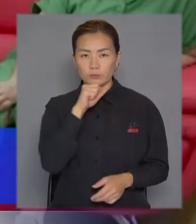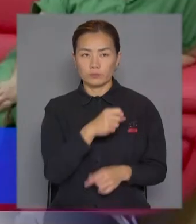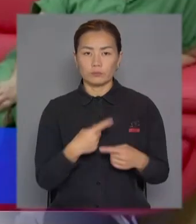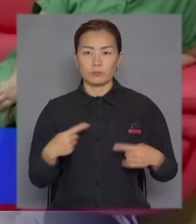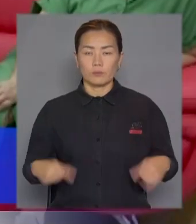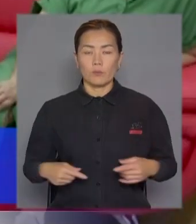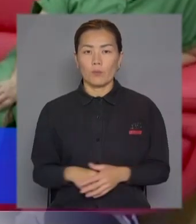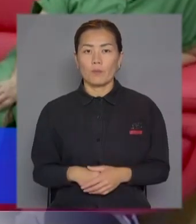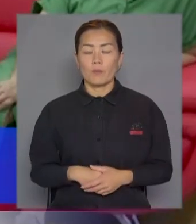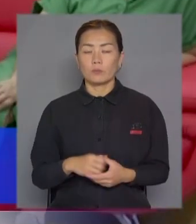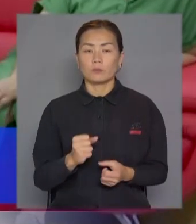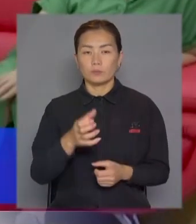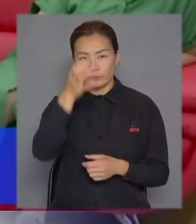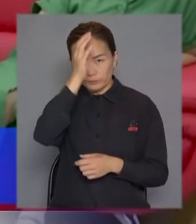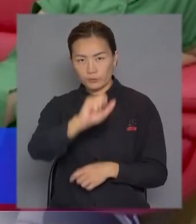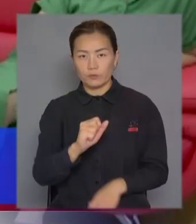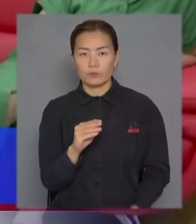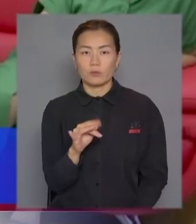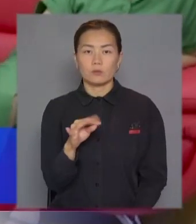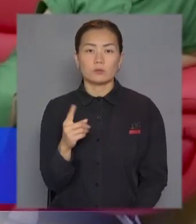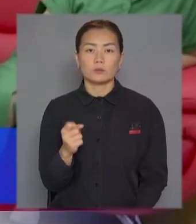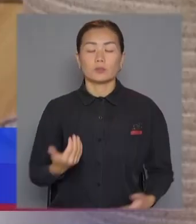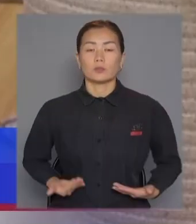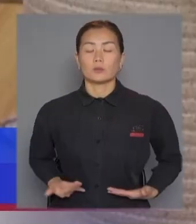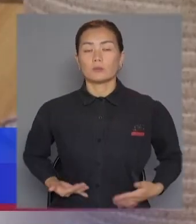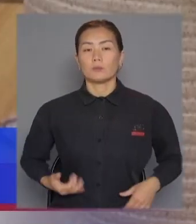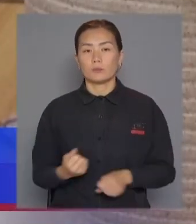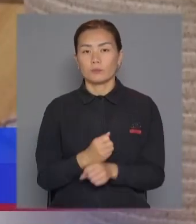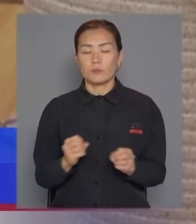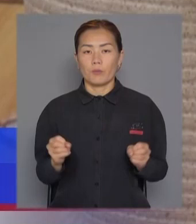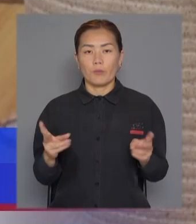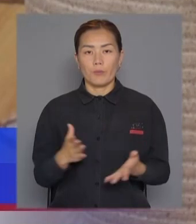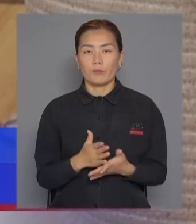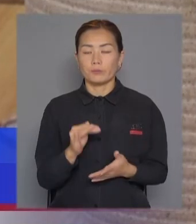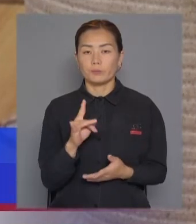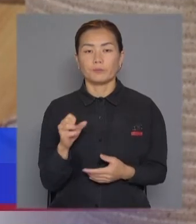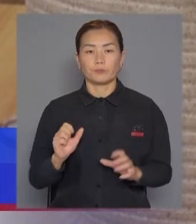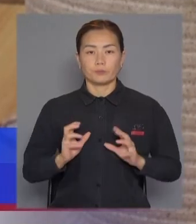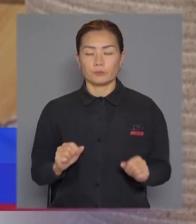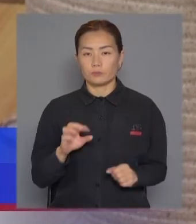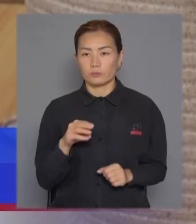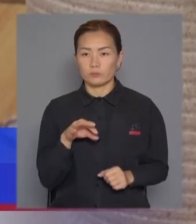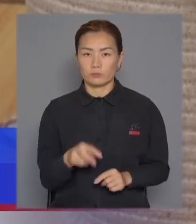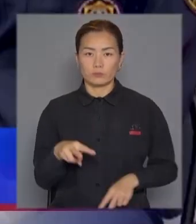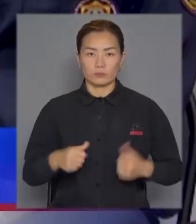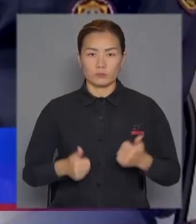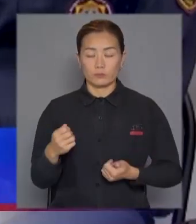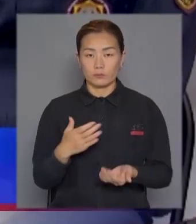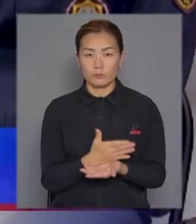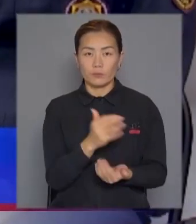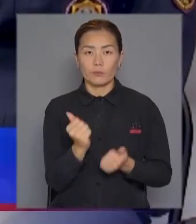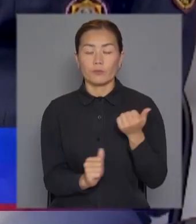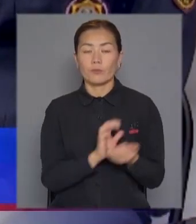білім. Подкасттан соң ақын Фариза Оңғарсынованың өмірі мен шығармашылығына арналған Фариза Батыл атты интеллектуалды сайыс өтті.